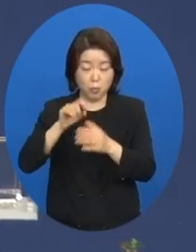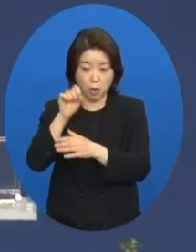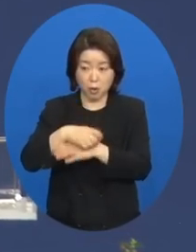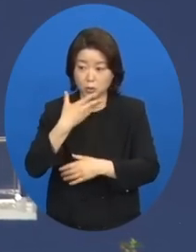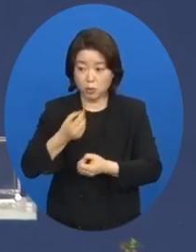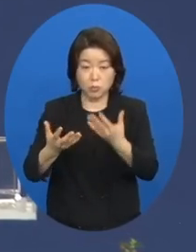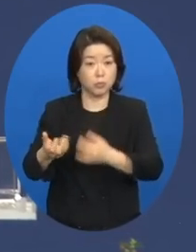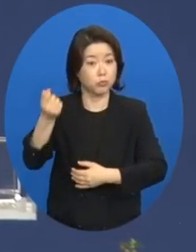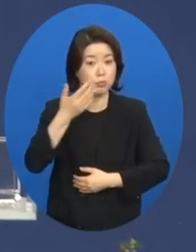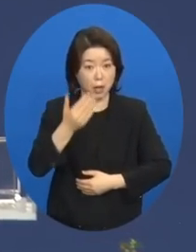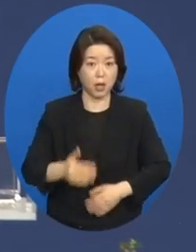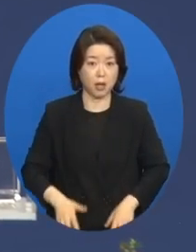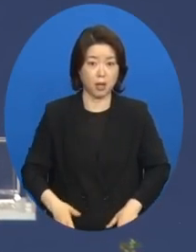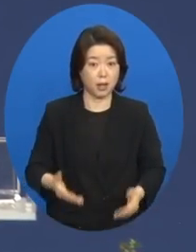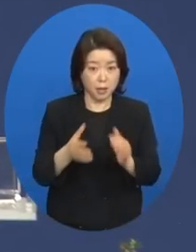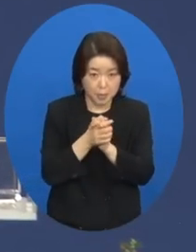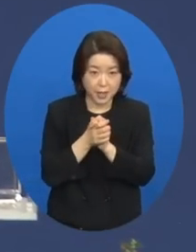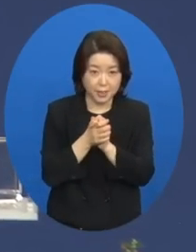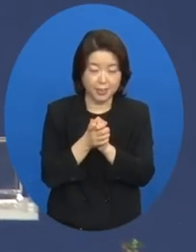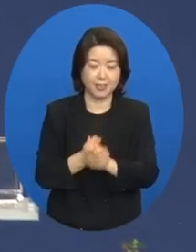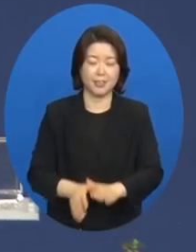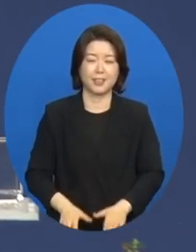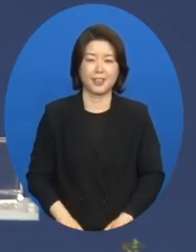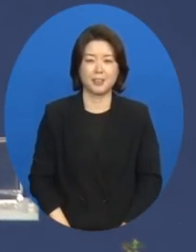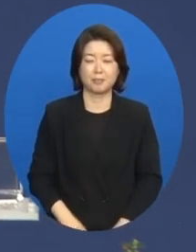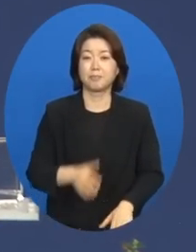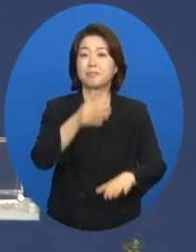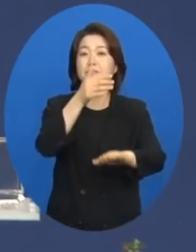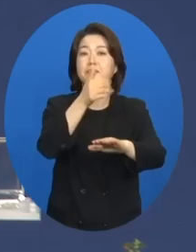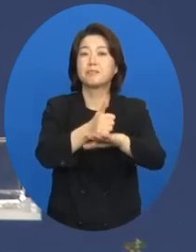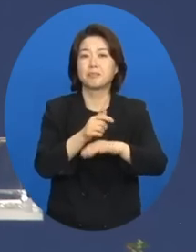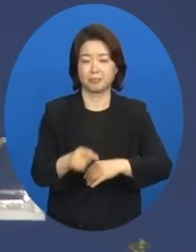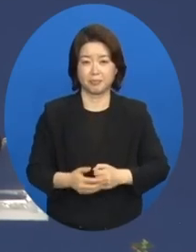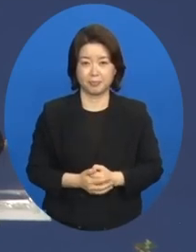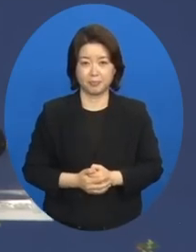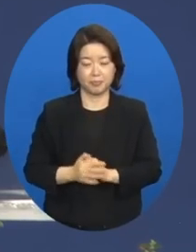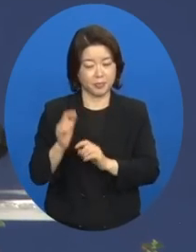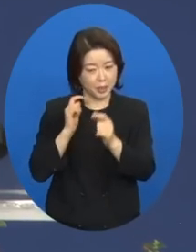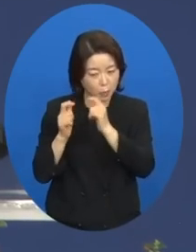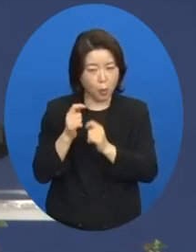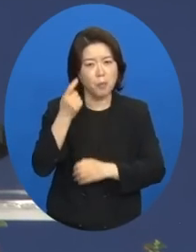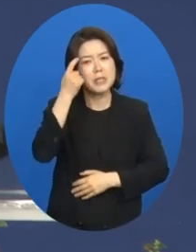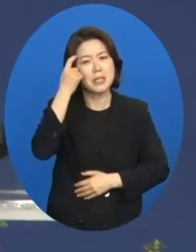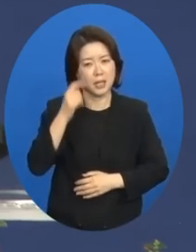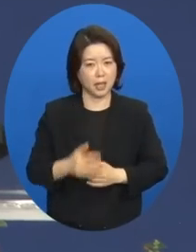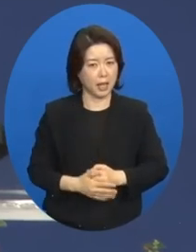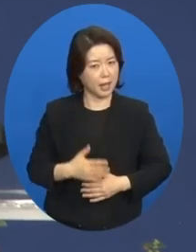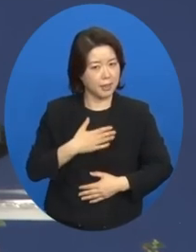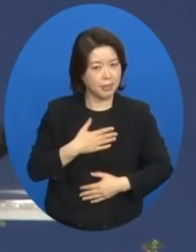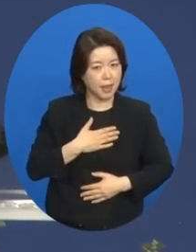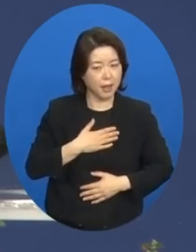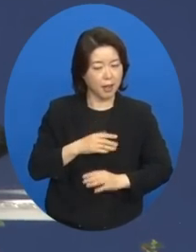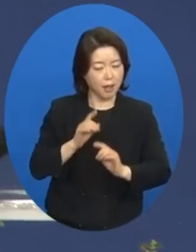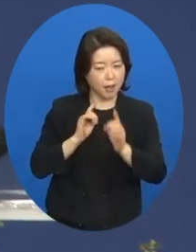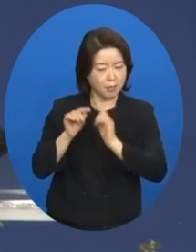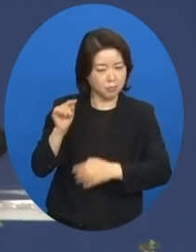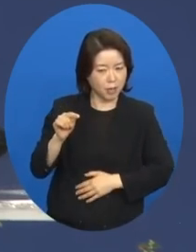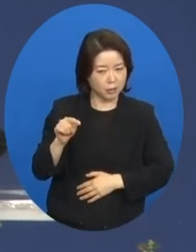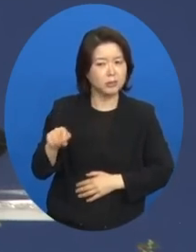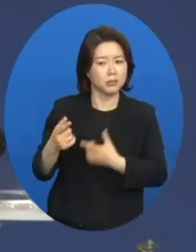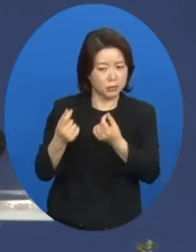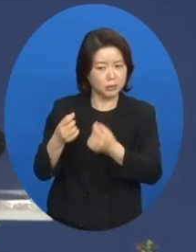겁니다. 아멘. 근데 마지막 고민이 생겨요. 내가 말씀을 그렇다고